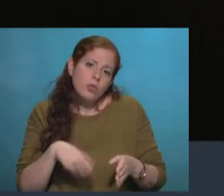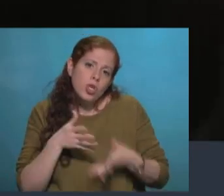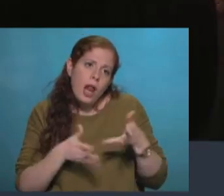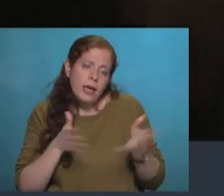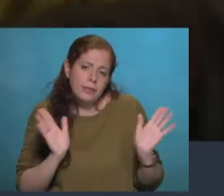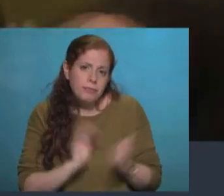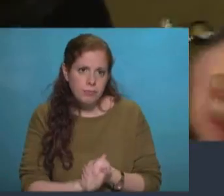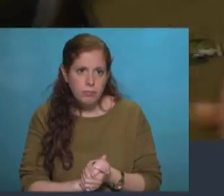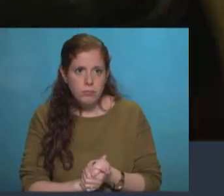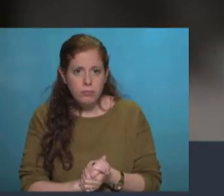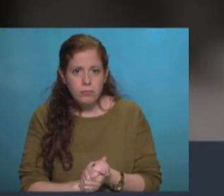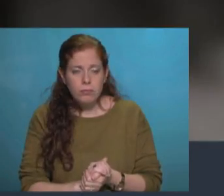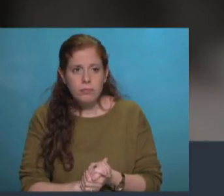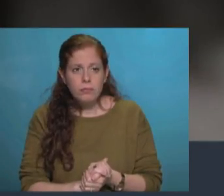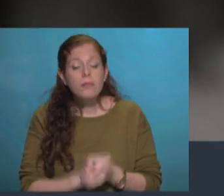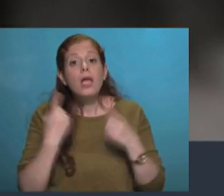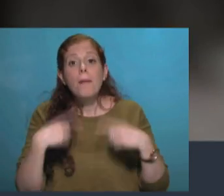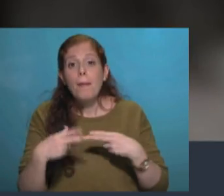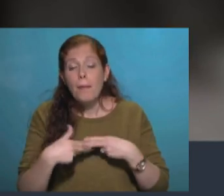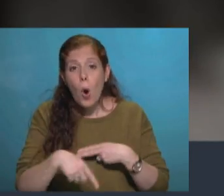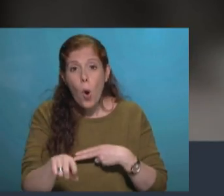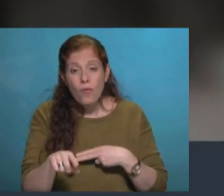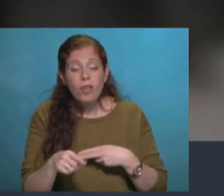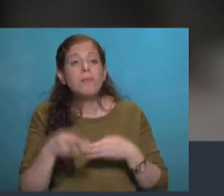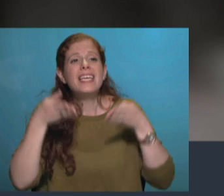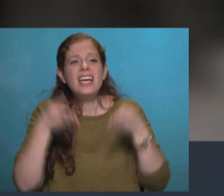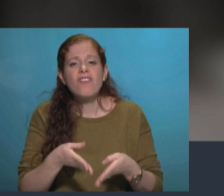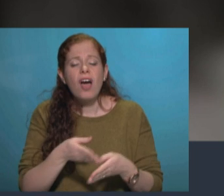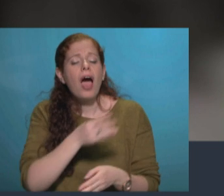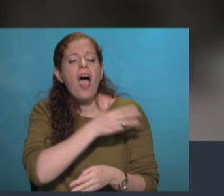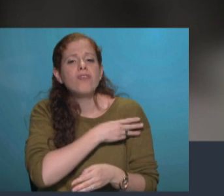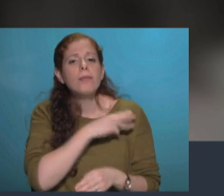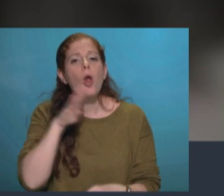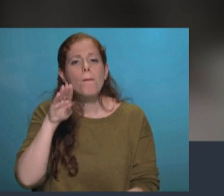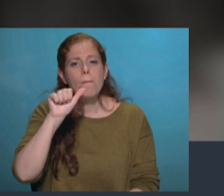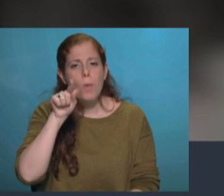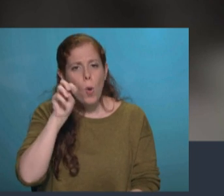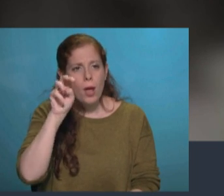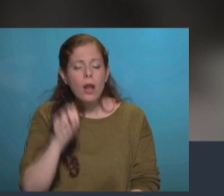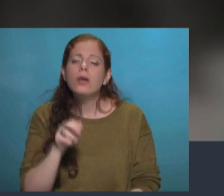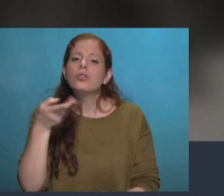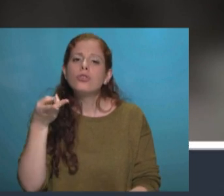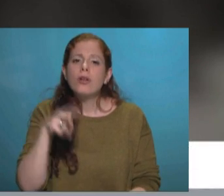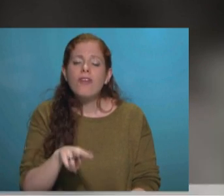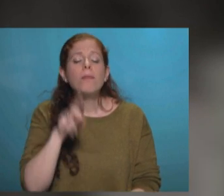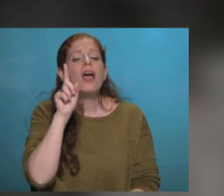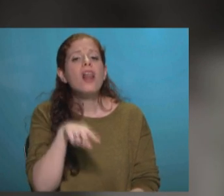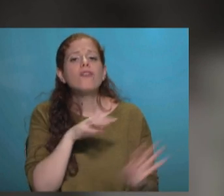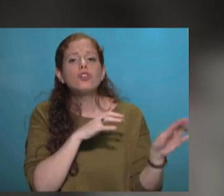אתם מתרגשים? בימים הקרובים ייקבר רב סמל באומל שנפל בקרב בשנת 1982.